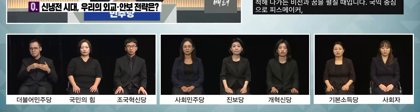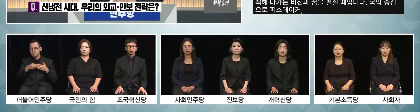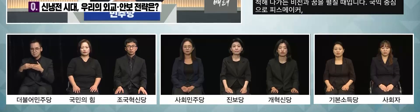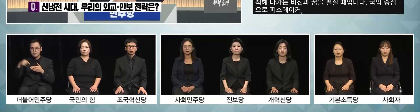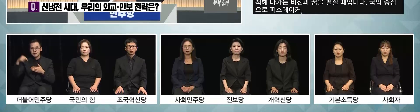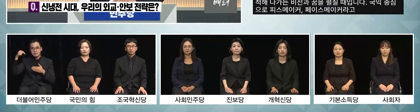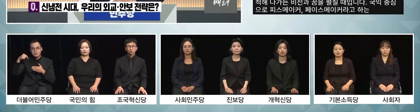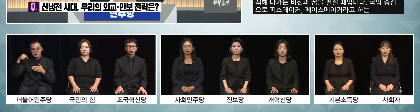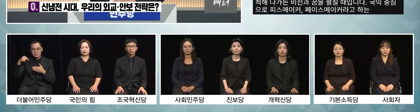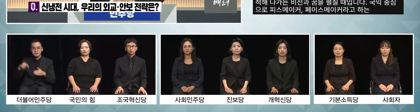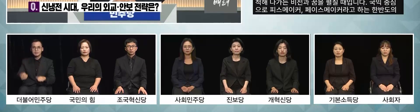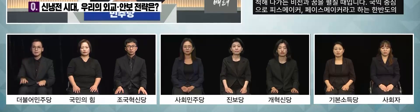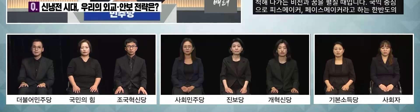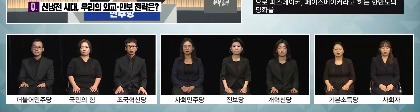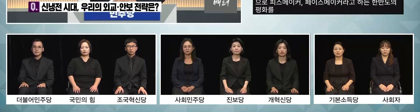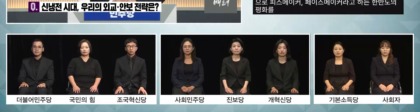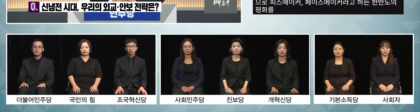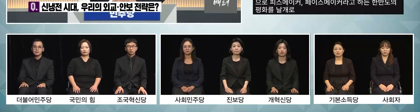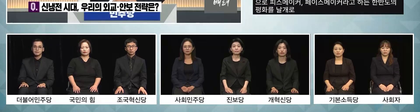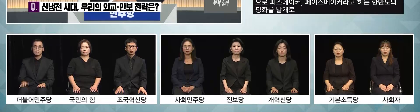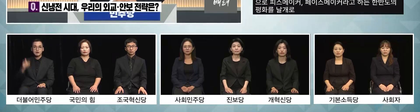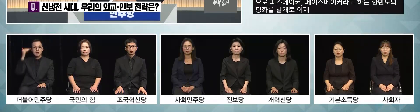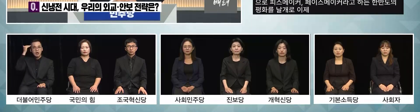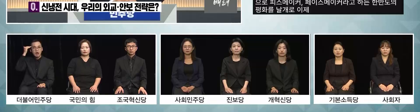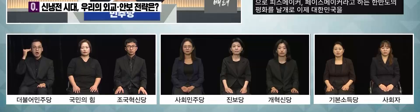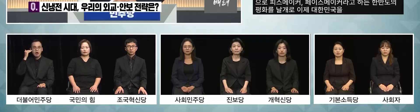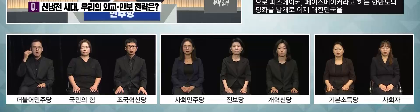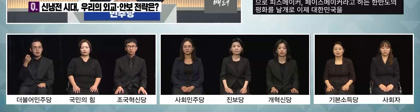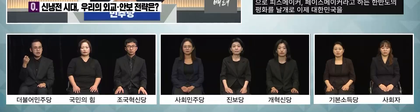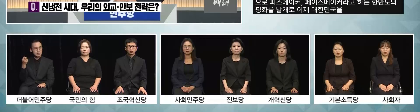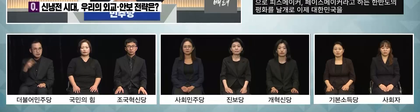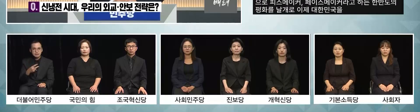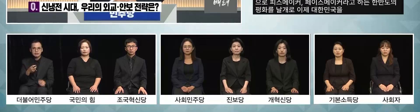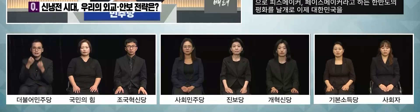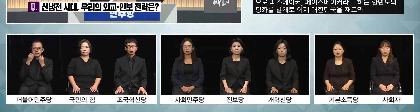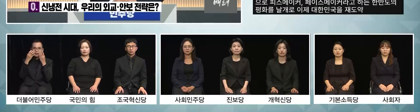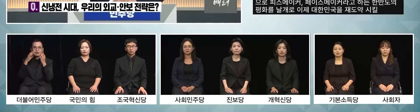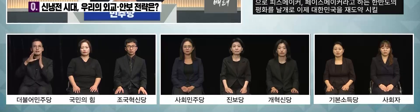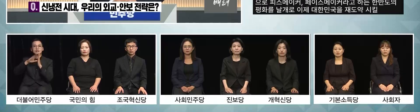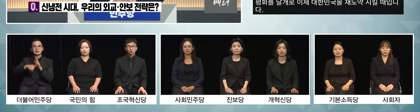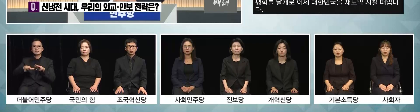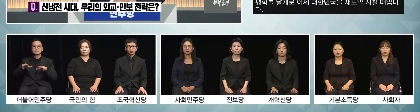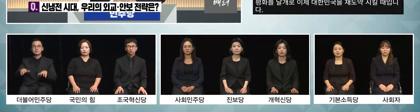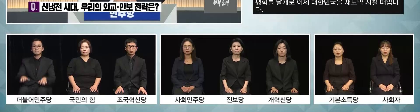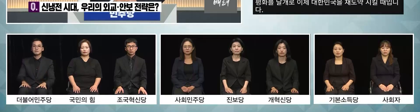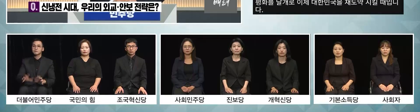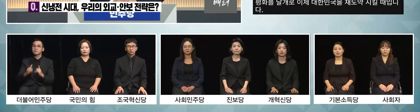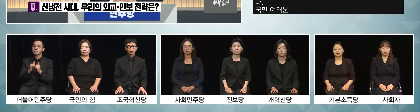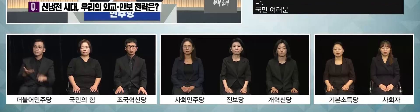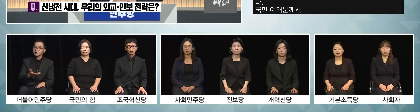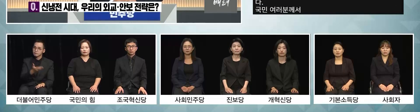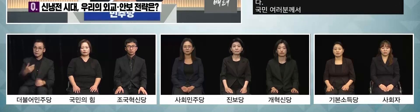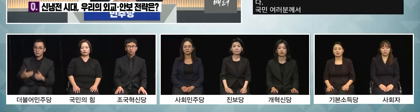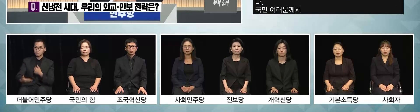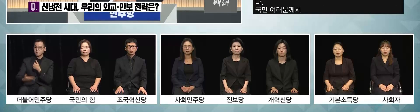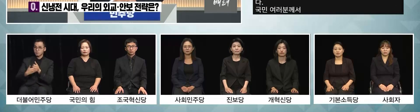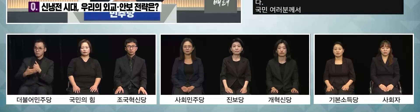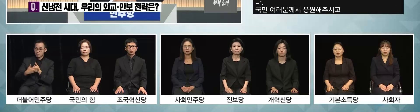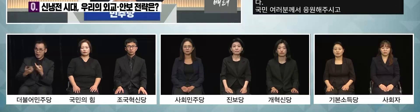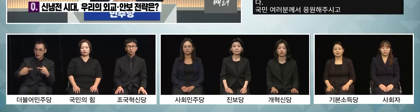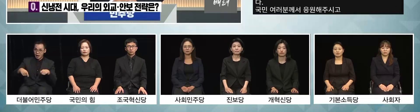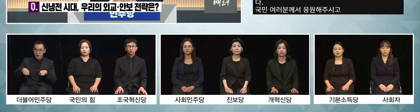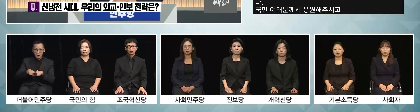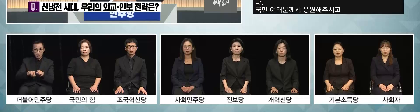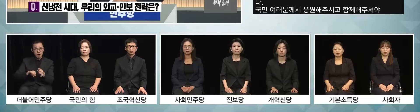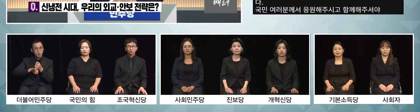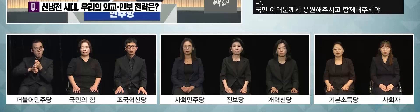한반도의 평화를 날개로 이제 대한민국을 재도약시킬 때입니다. 국민 여러분들께서 응원해 주시고 함께 해